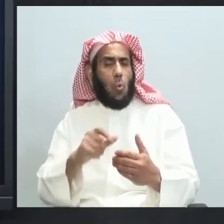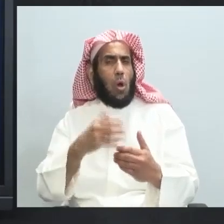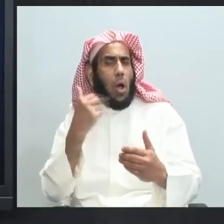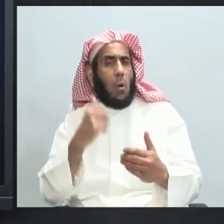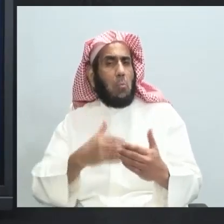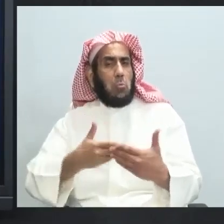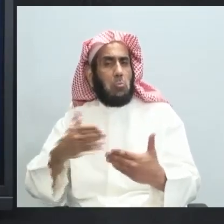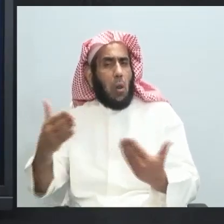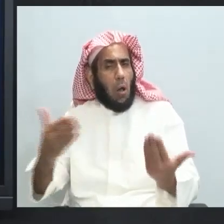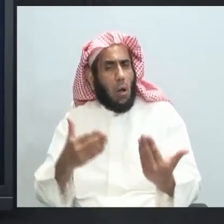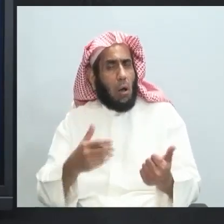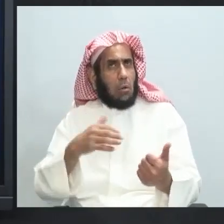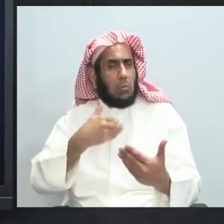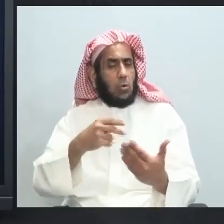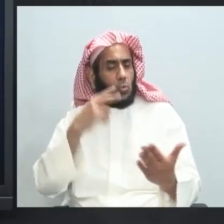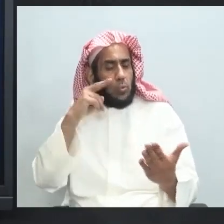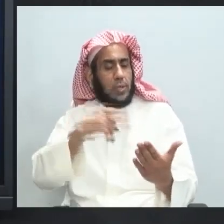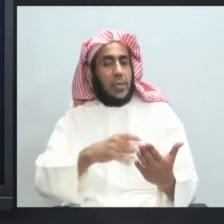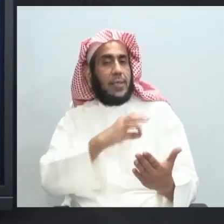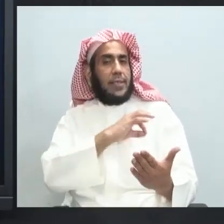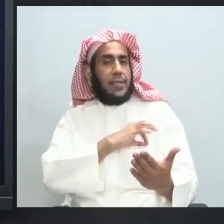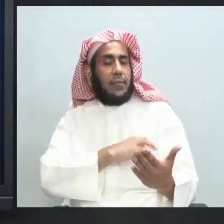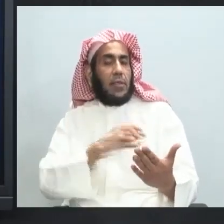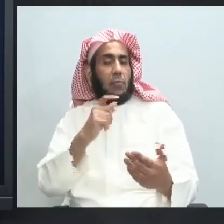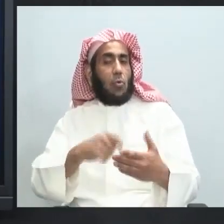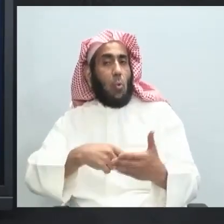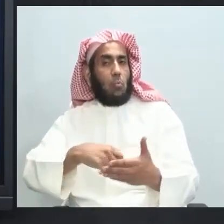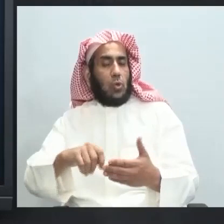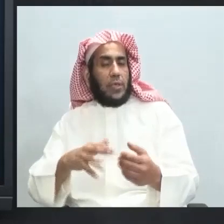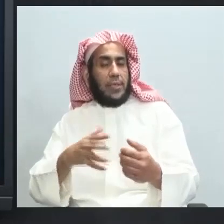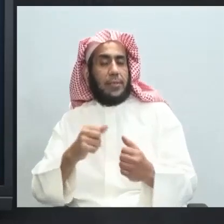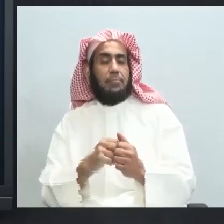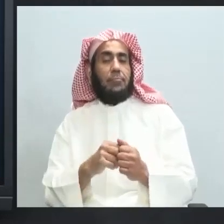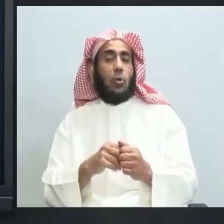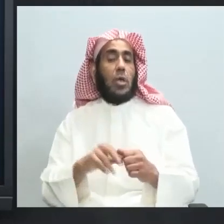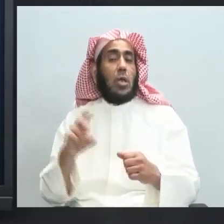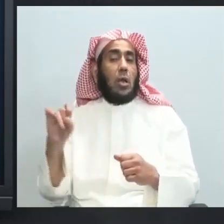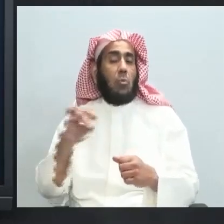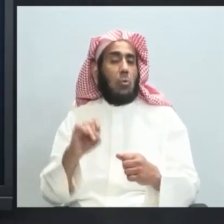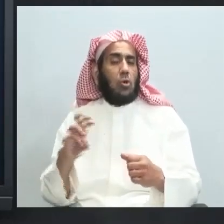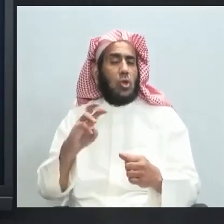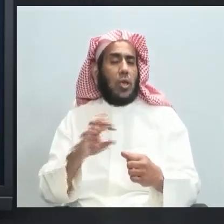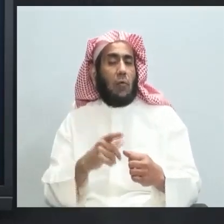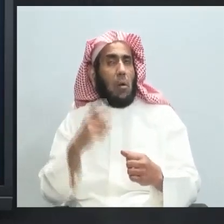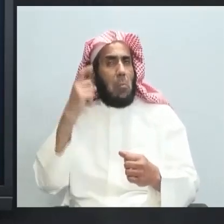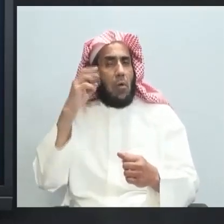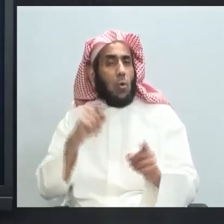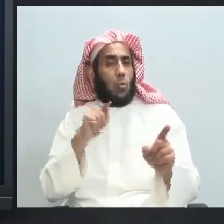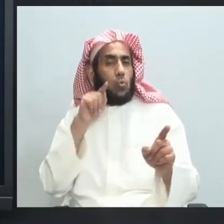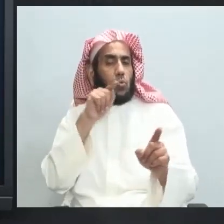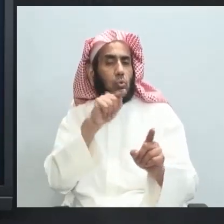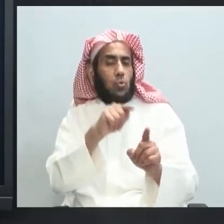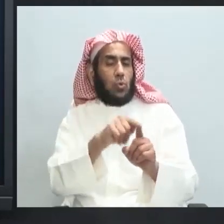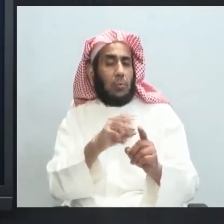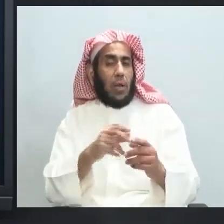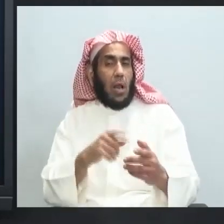محتملين قادمين وبالتالي يستفيد العميل والمشتري الجديد وكذلك المنظمه في معرفه والوصول الى العميل